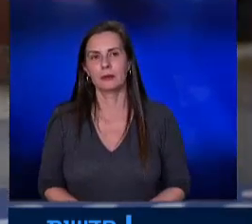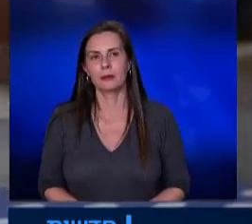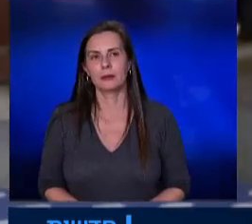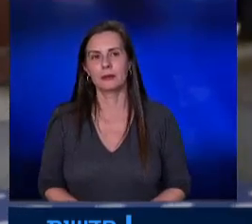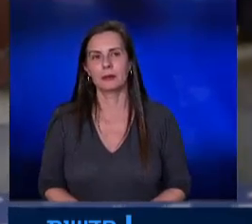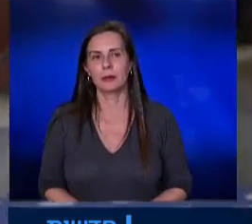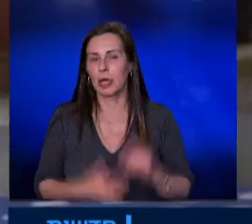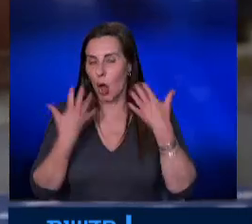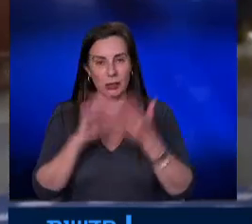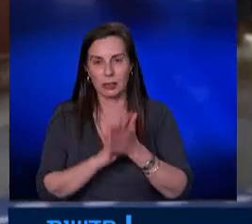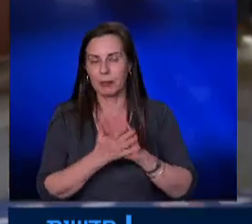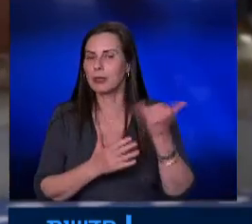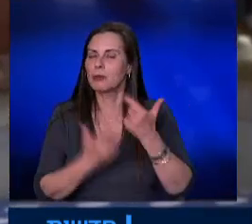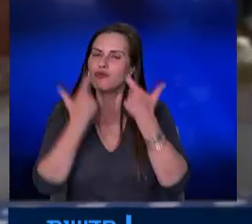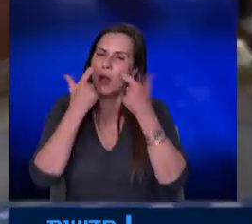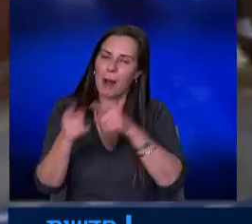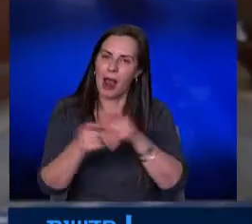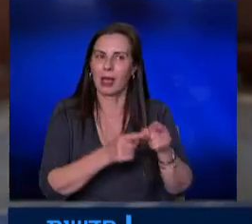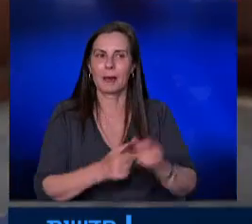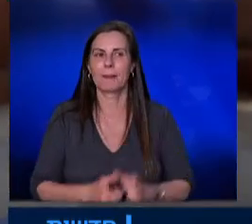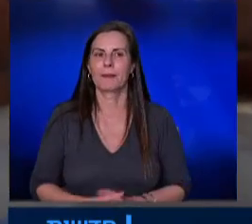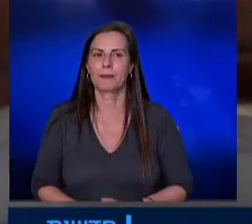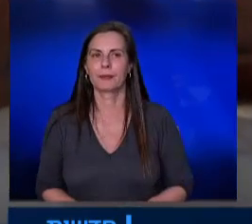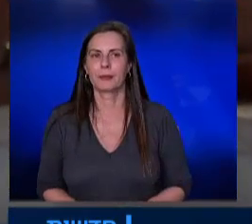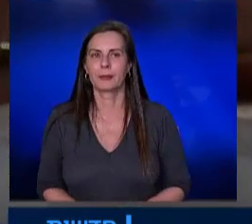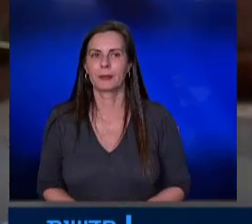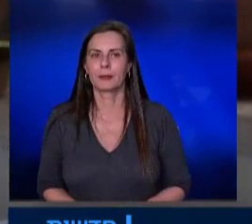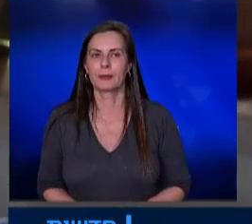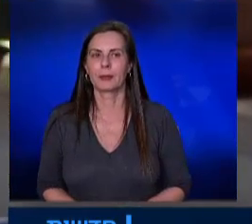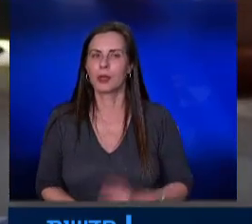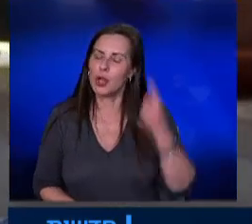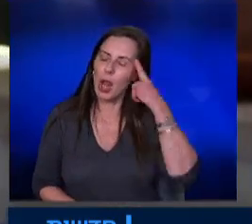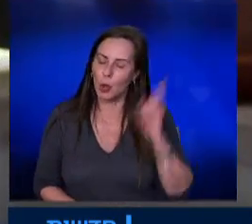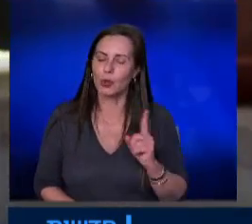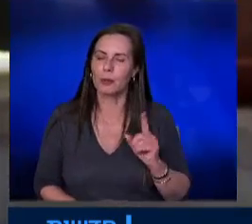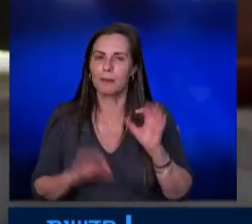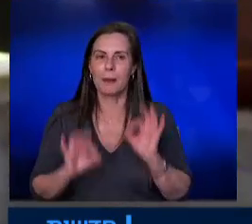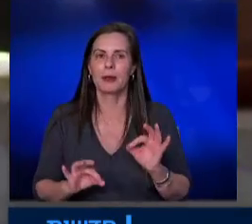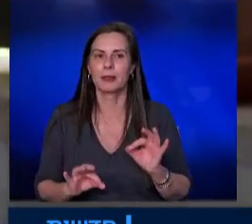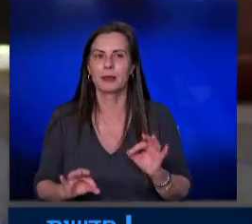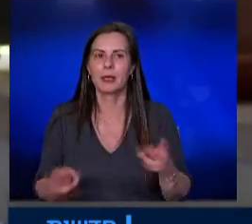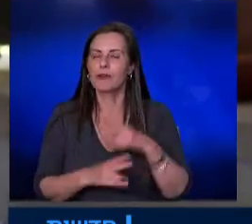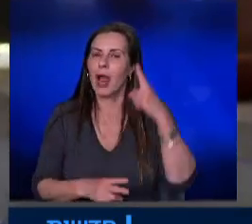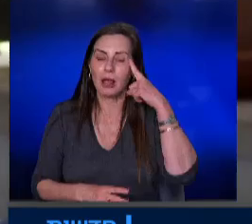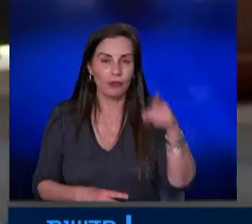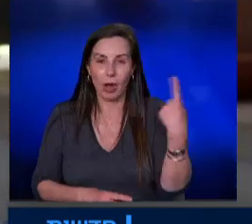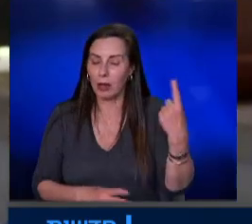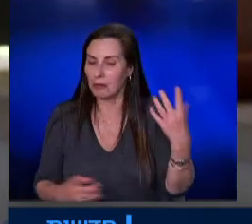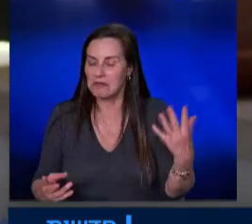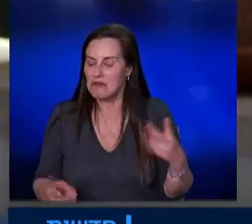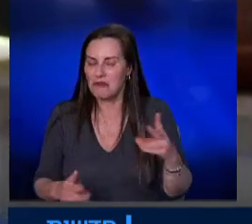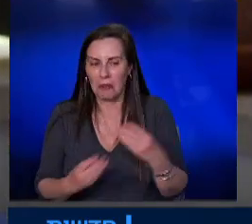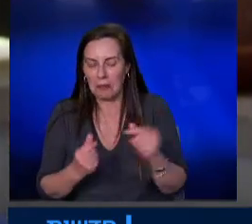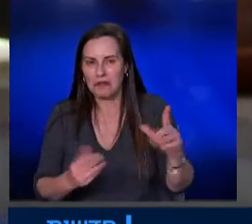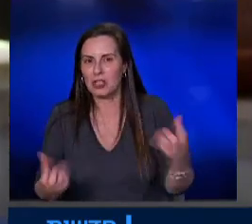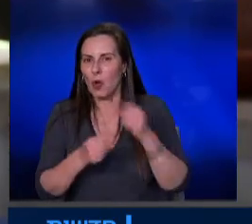היא לא סיפרה את זה אף פעם, היא תמיד הגנה עליכם. כדי שלא תדעו, ובאמת אי אפשר היה לדעת שהיא הייתה ניצולת